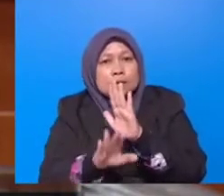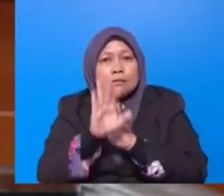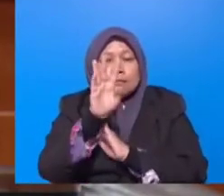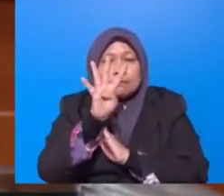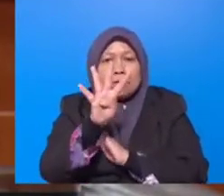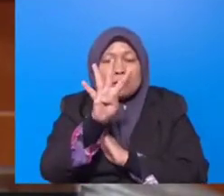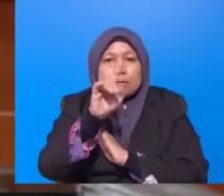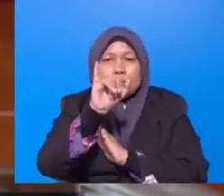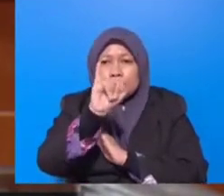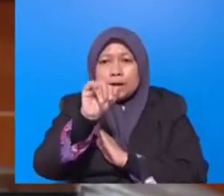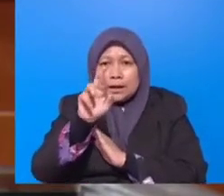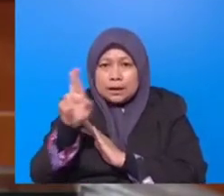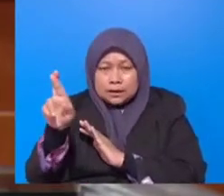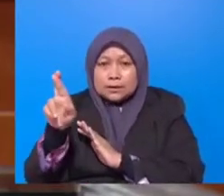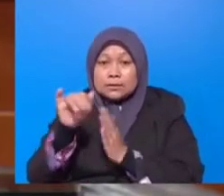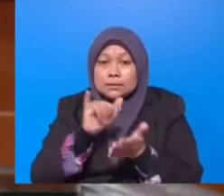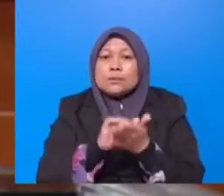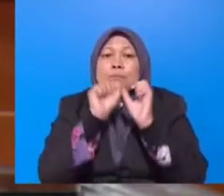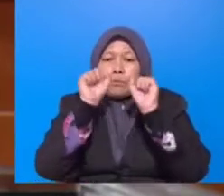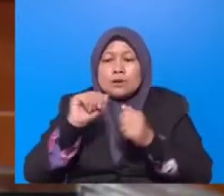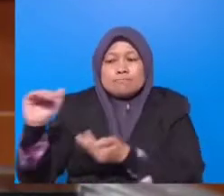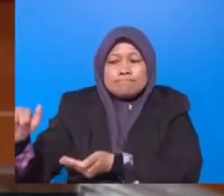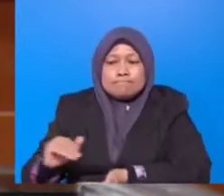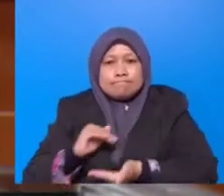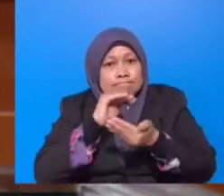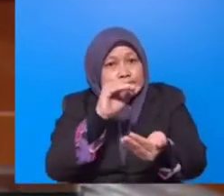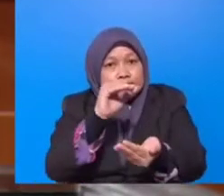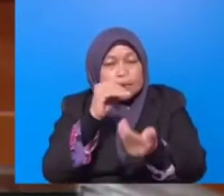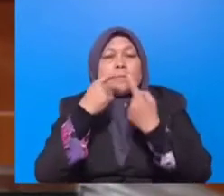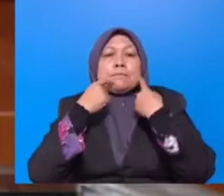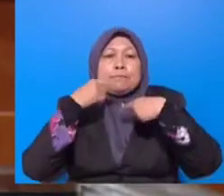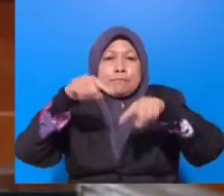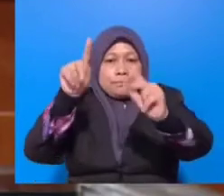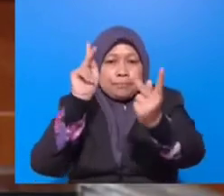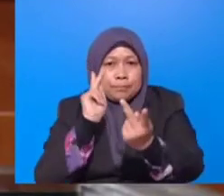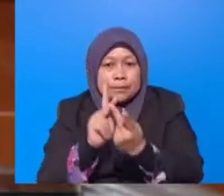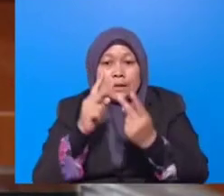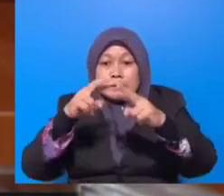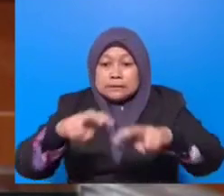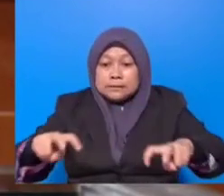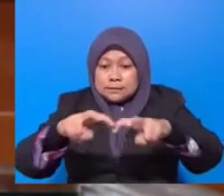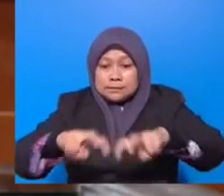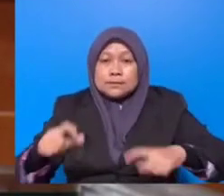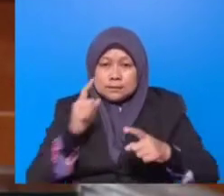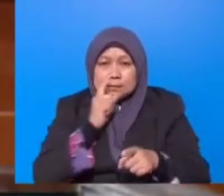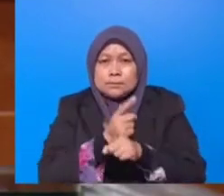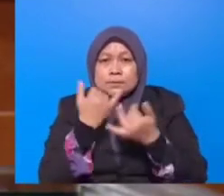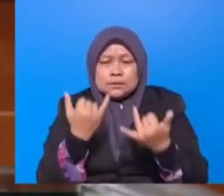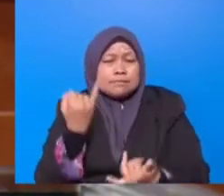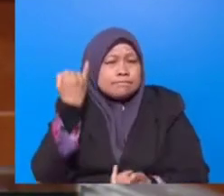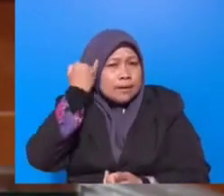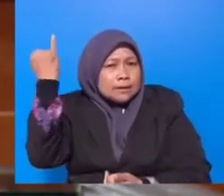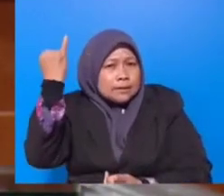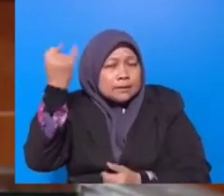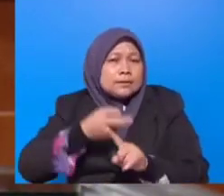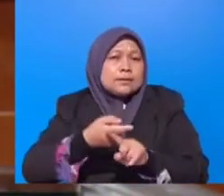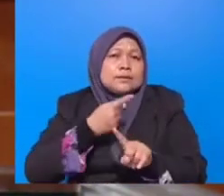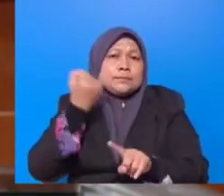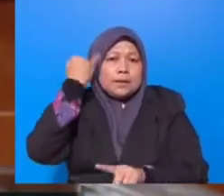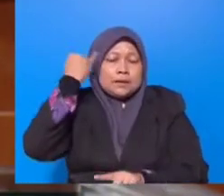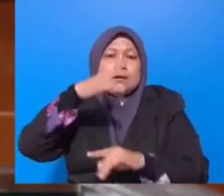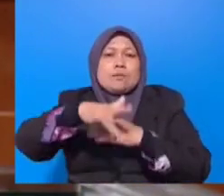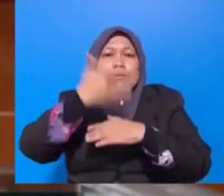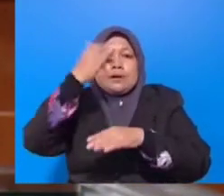fotona Revo ori ini dapat disampaikan dengan dayanya dan kajian ini inisiatif awal